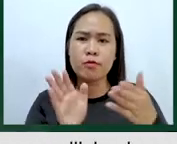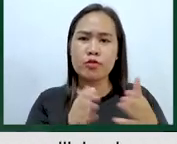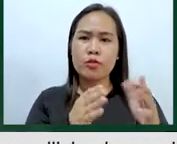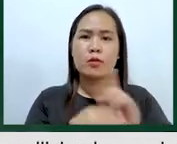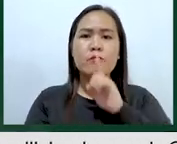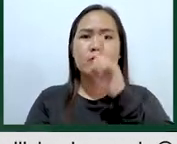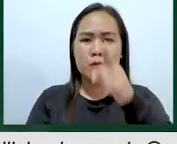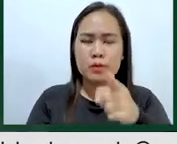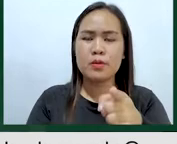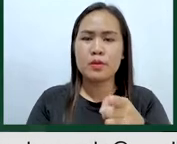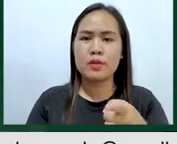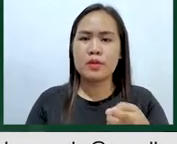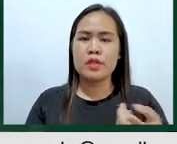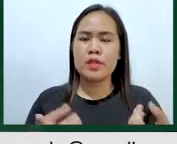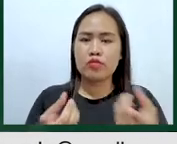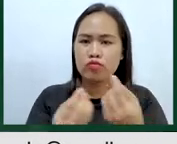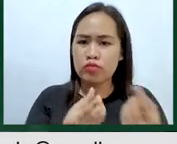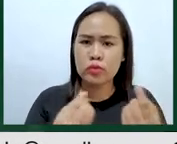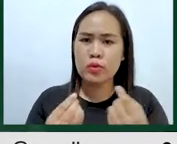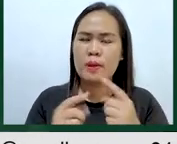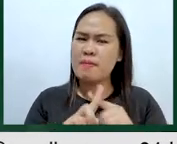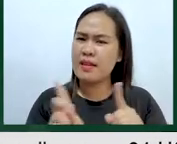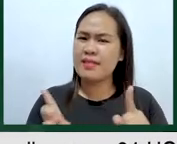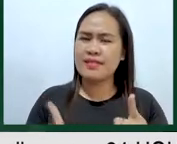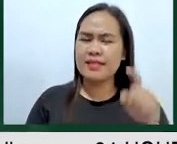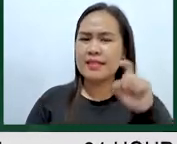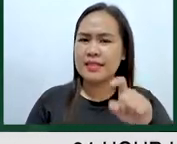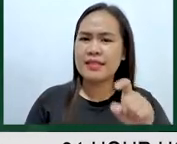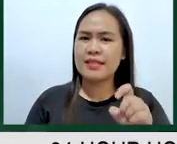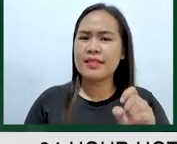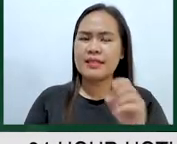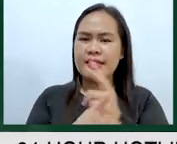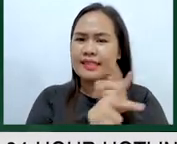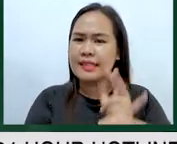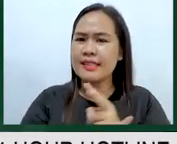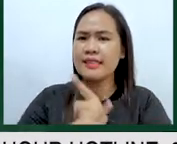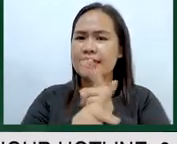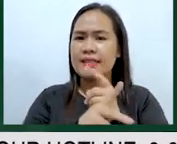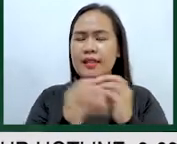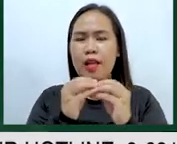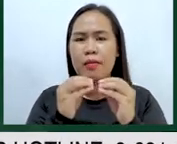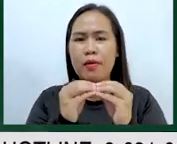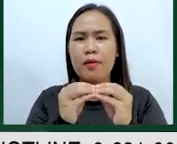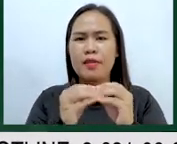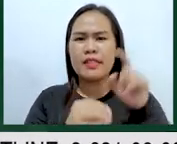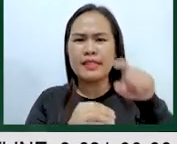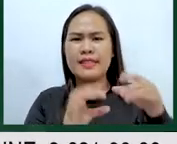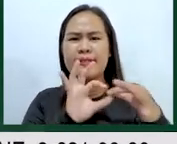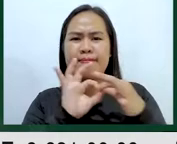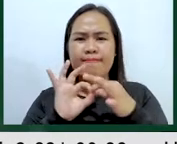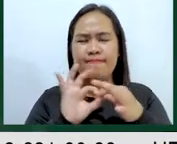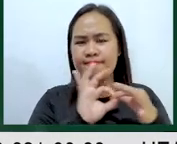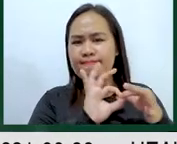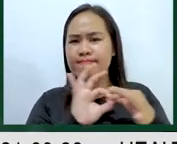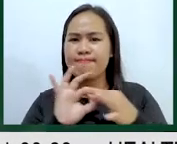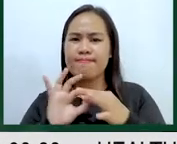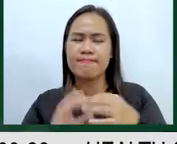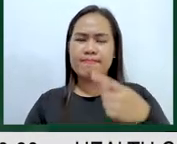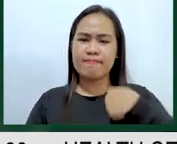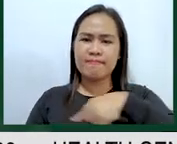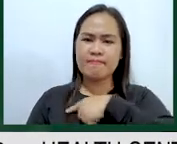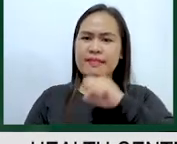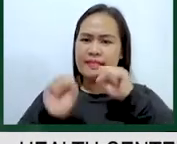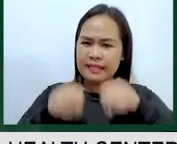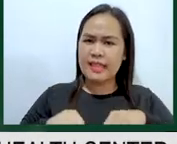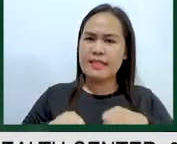protocols talagang sinusunod naman. Pero syempre, kung hindi rin naman tayo mag-iingat, wala rin. Ika nga,